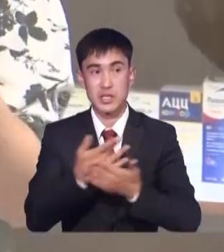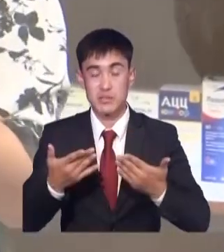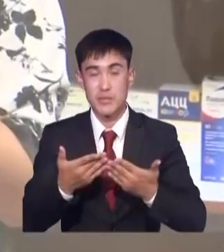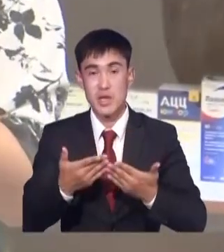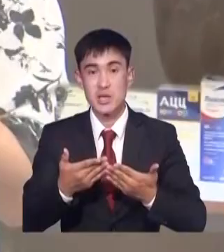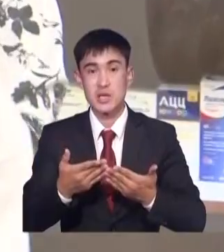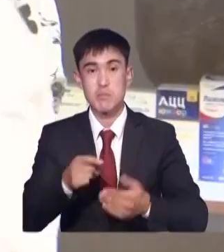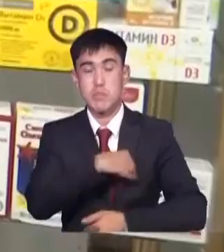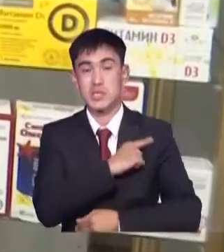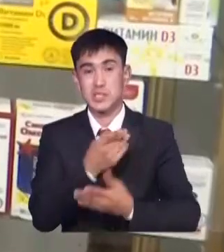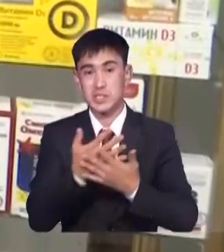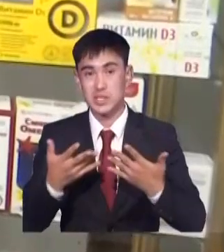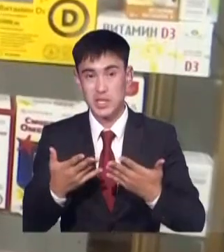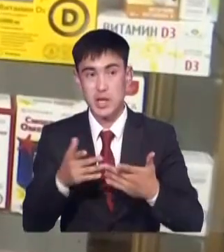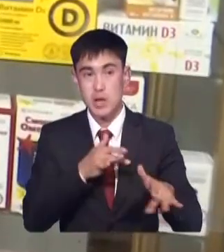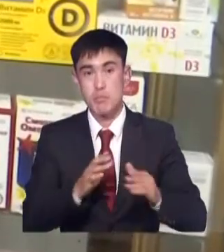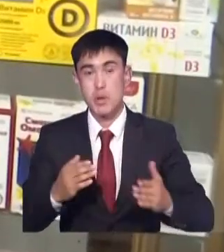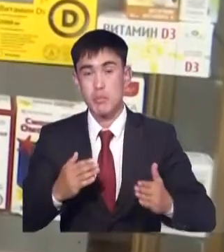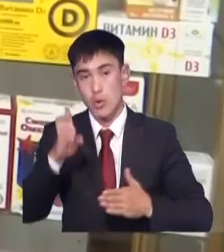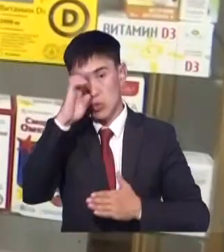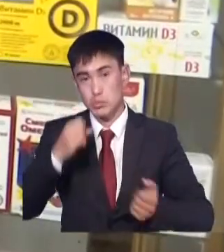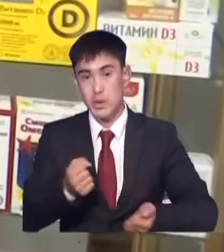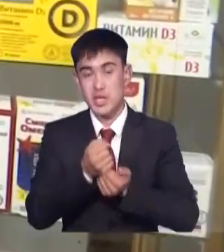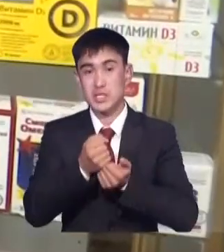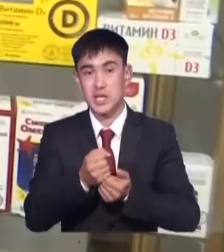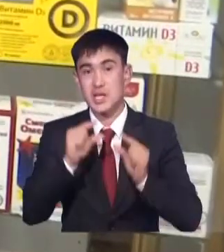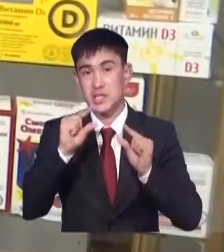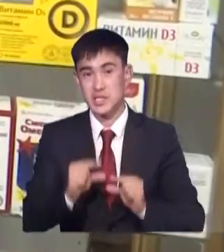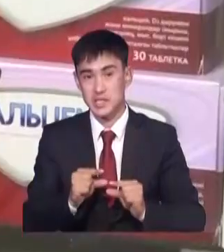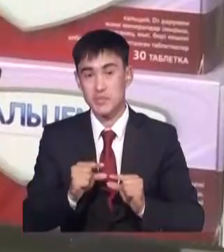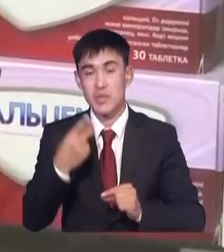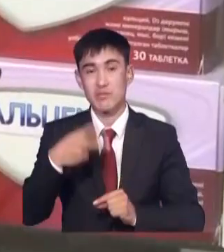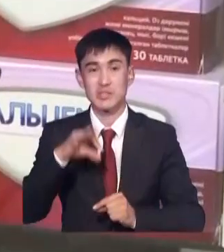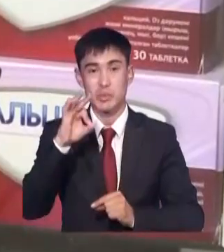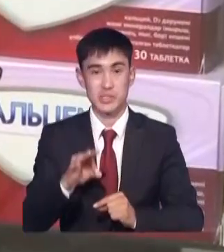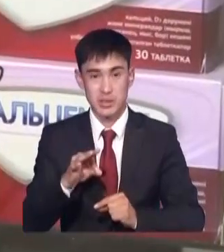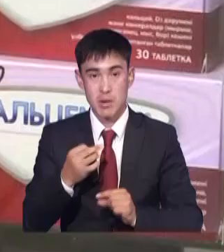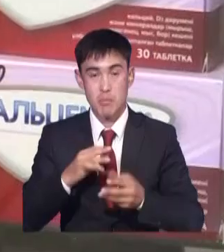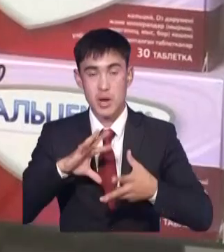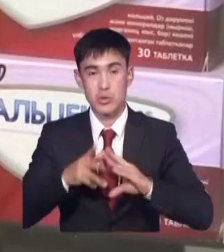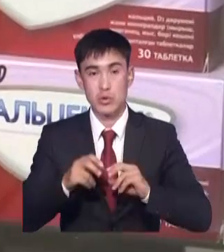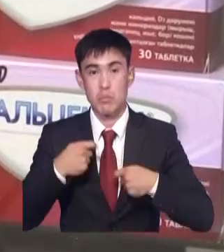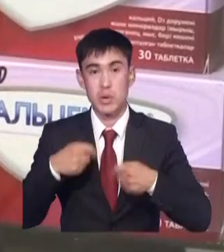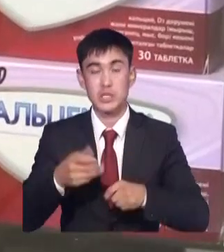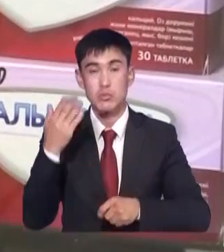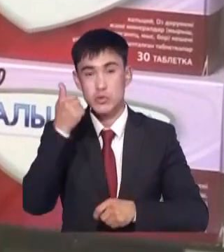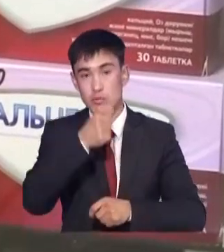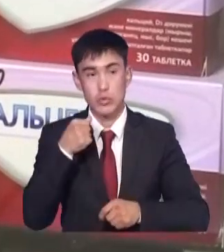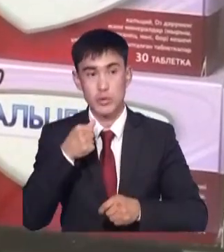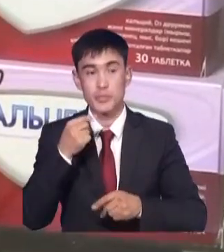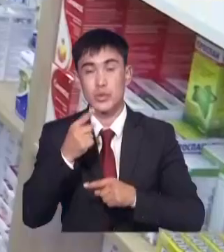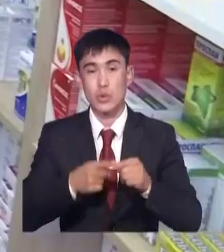и медицинских изделий мерами господдержки остается низким – менее 20%. По итогам продаж прошлого года